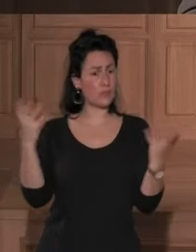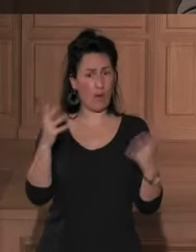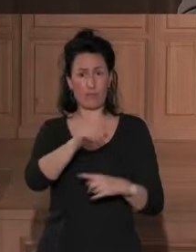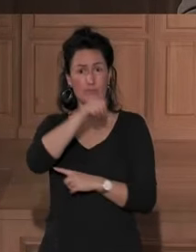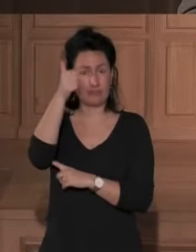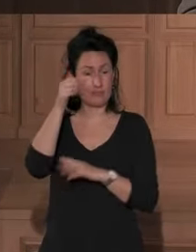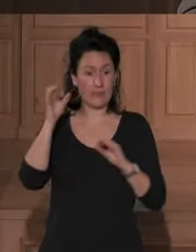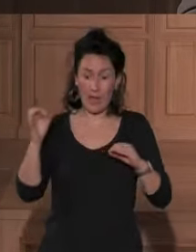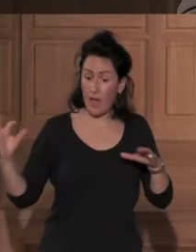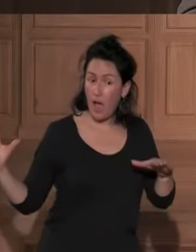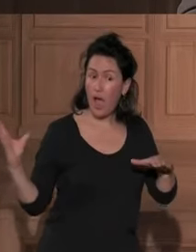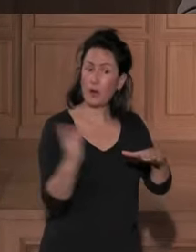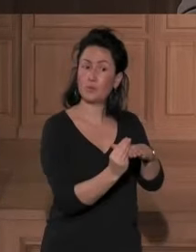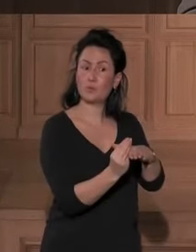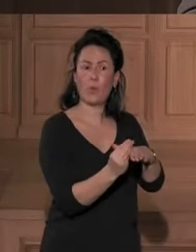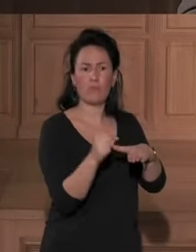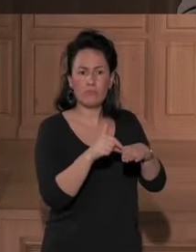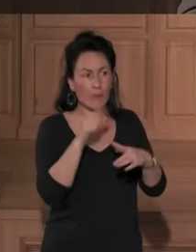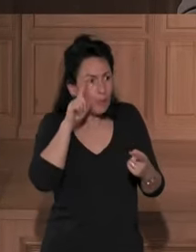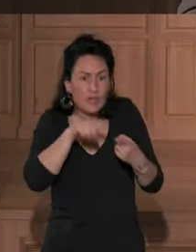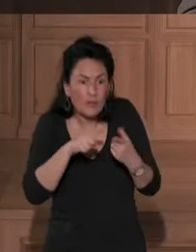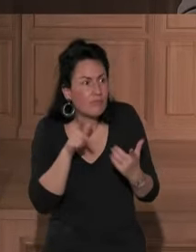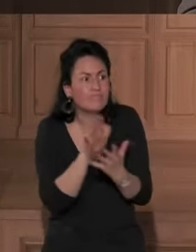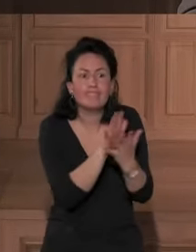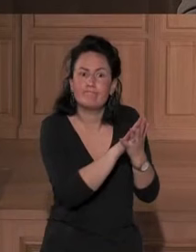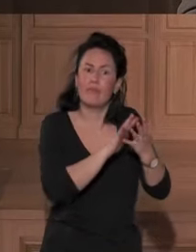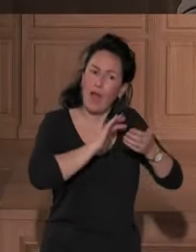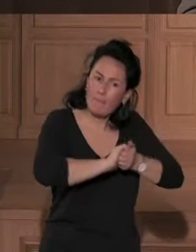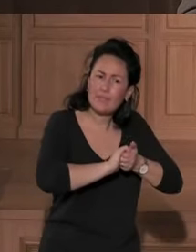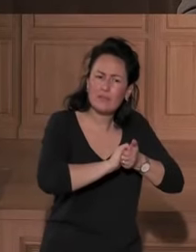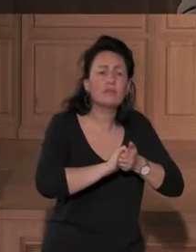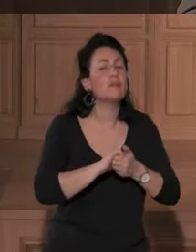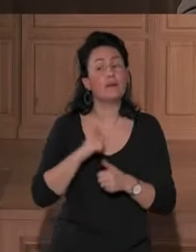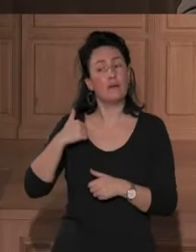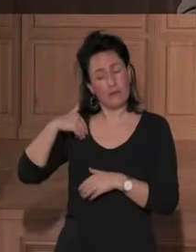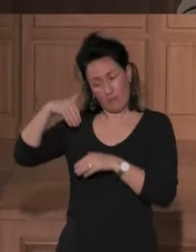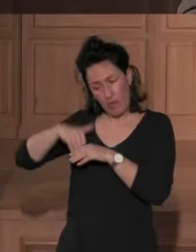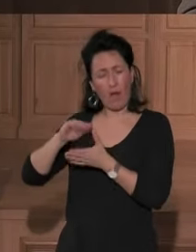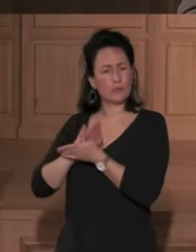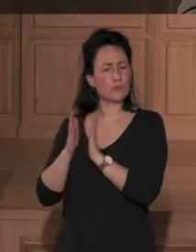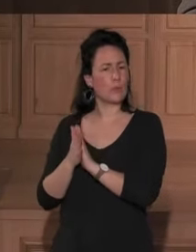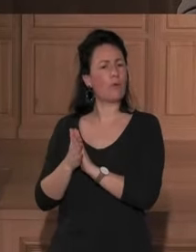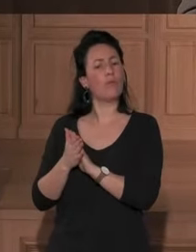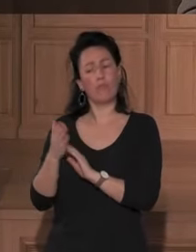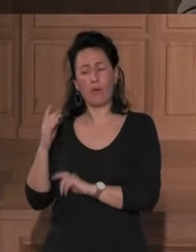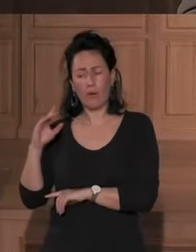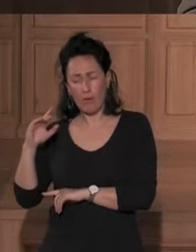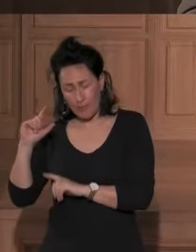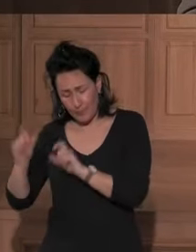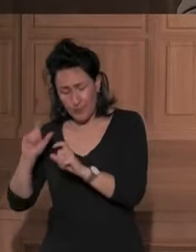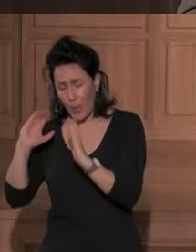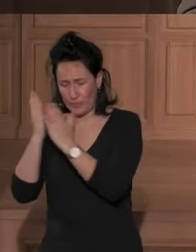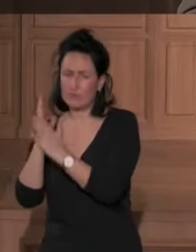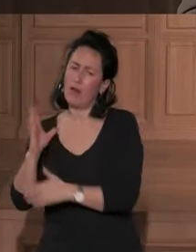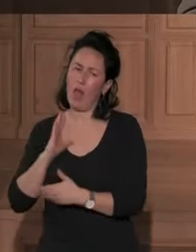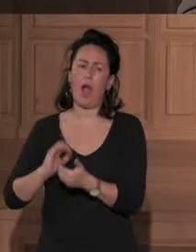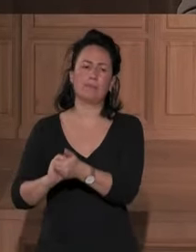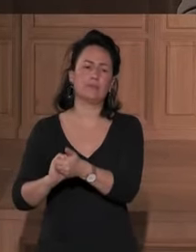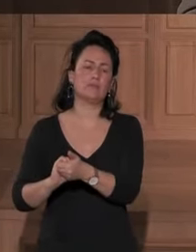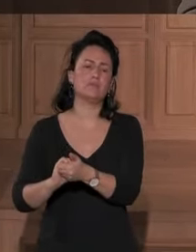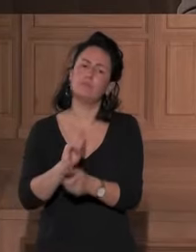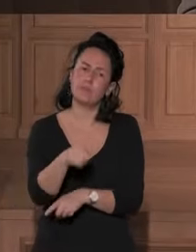c'est justement pour qu'ils puissent se faire des amis. Mais ils en ont des amis. Mmh. Enfin, ceux qu'ils ont chez nous, ils ont des amis neurotypiques. C'est sûr, nous, on ne fait rien